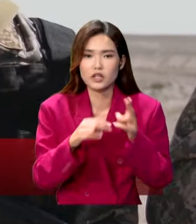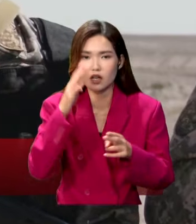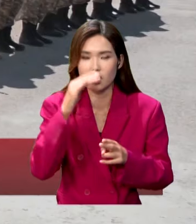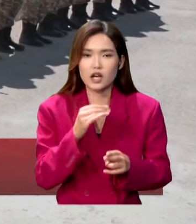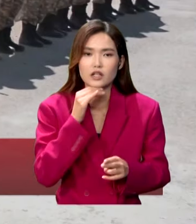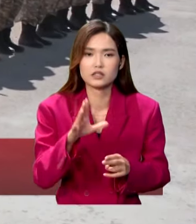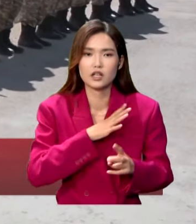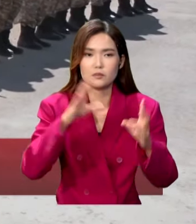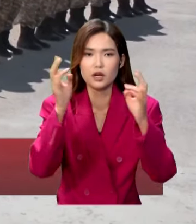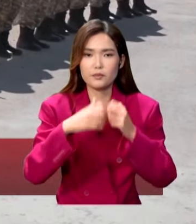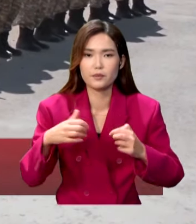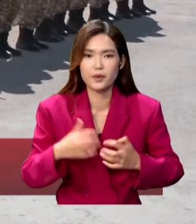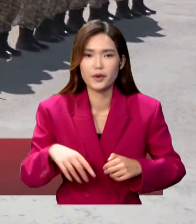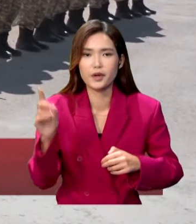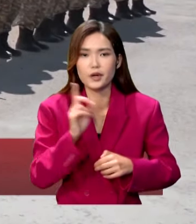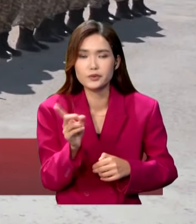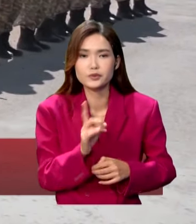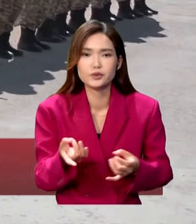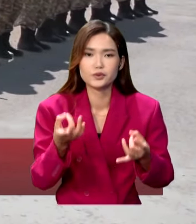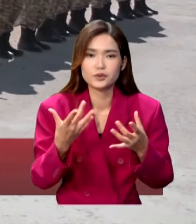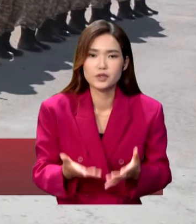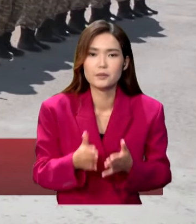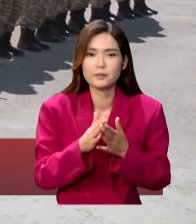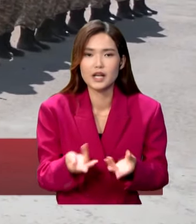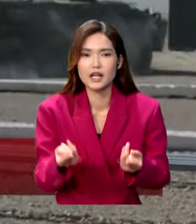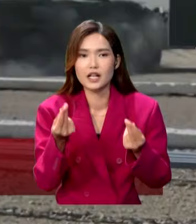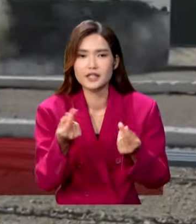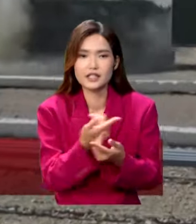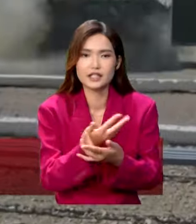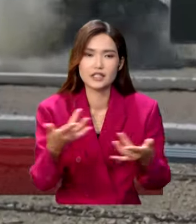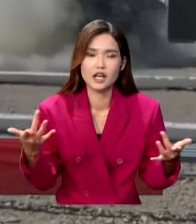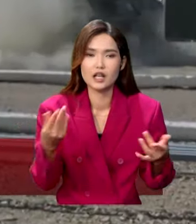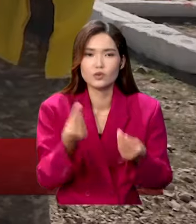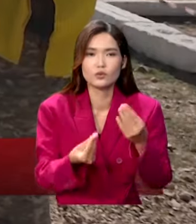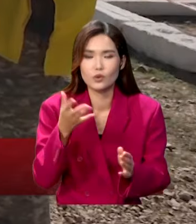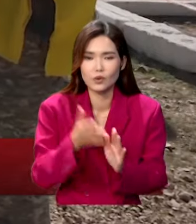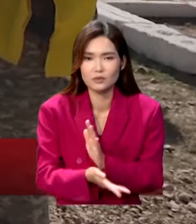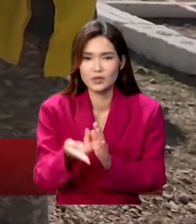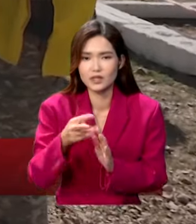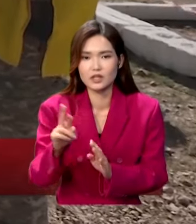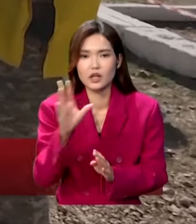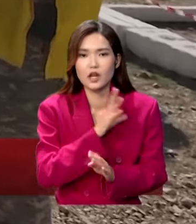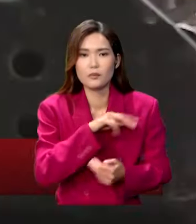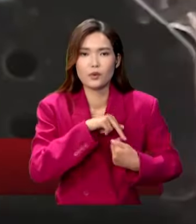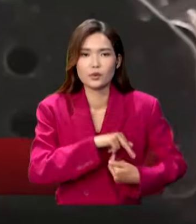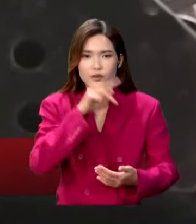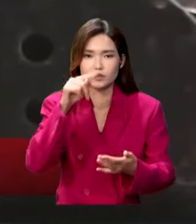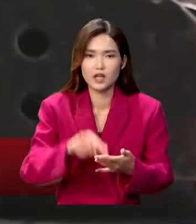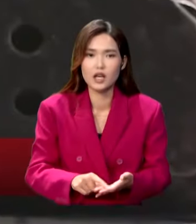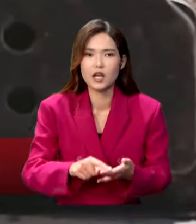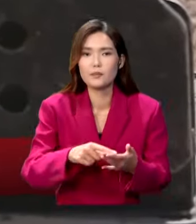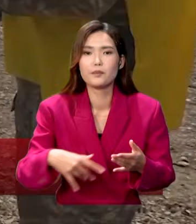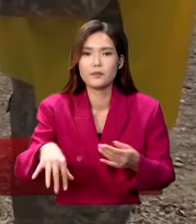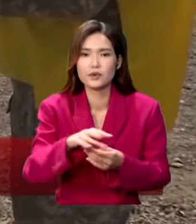проведена проверка оказалось что некоторые срочники просили деньги родных из-за лудомании то есть на службу попадают призывники с